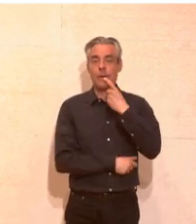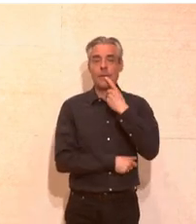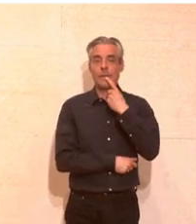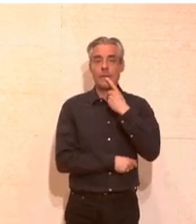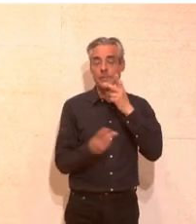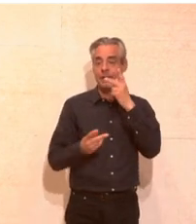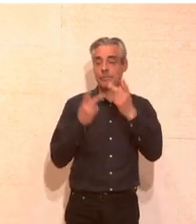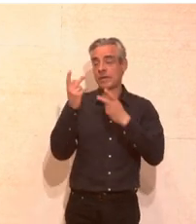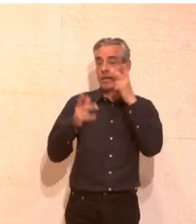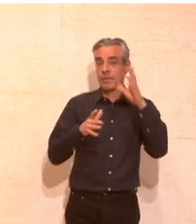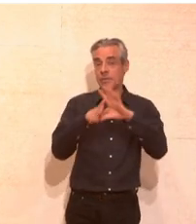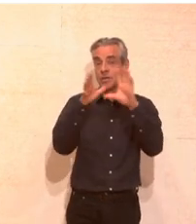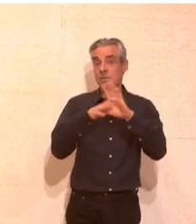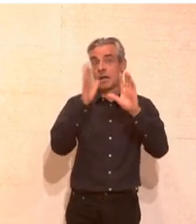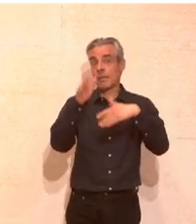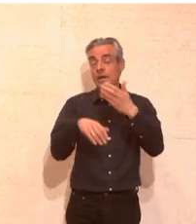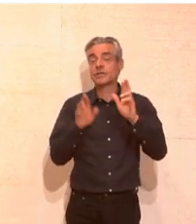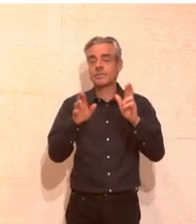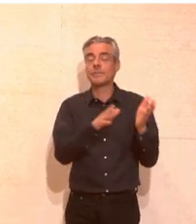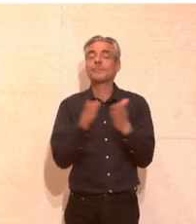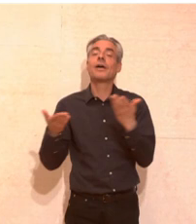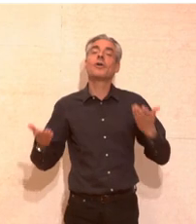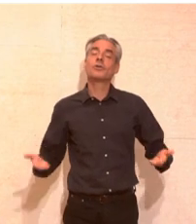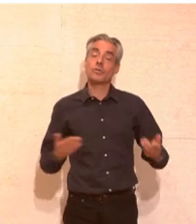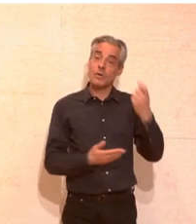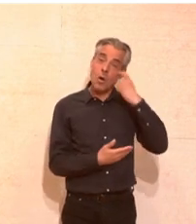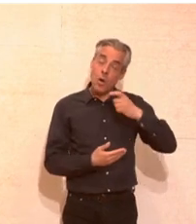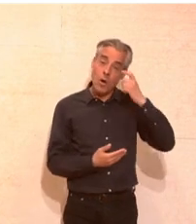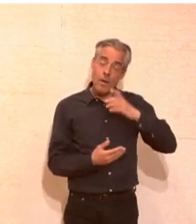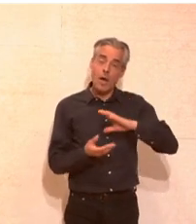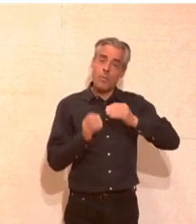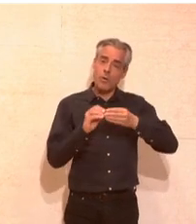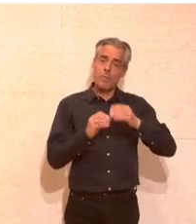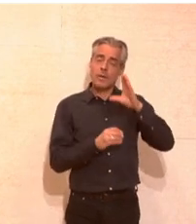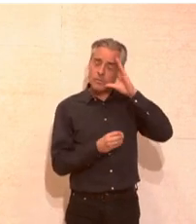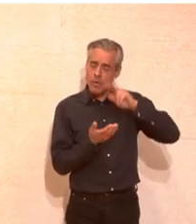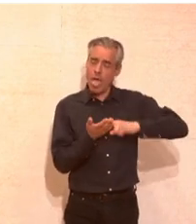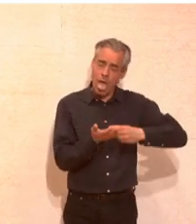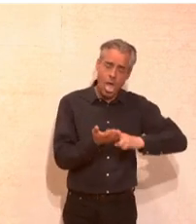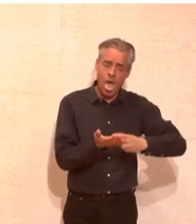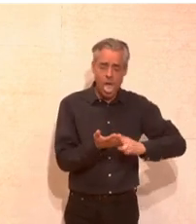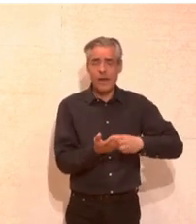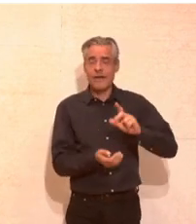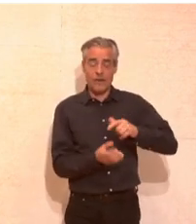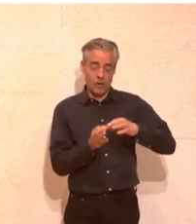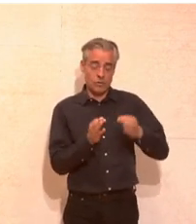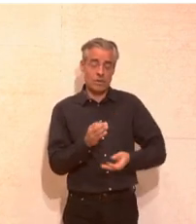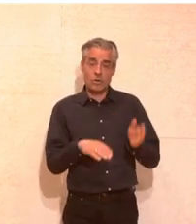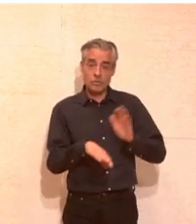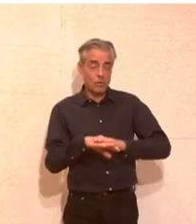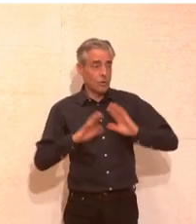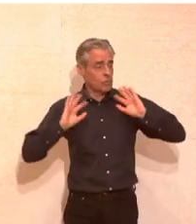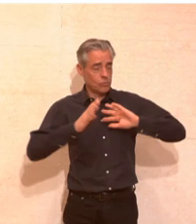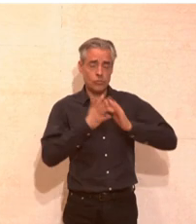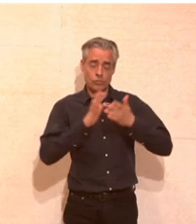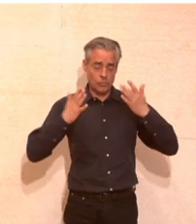simplement. Donc, on a à la fois, quand, du coup, on se rend compte, si on a des troubles du sommeil, forcément, vous allez avoir des répercussions sur tout